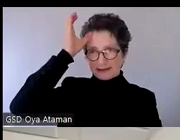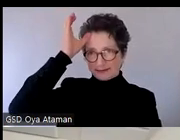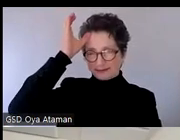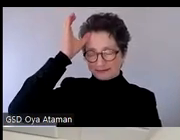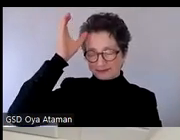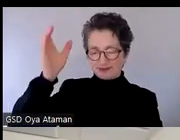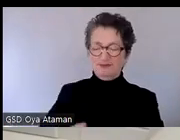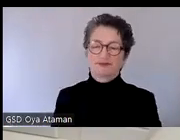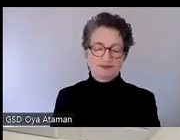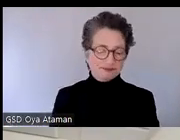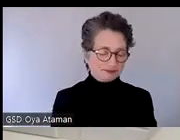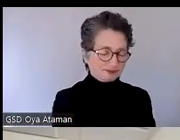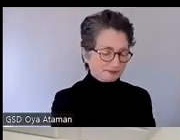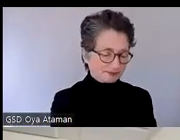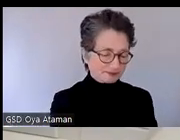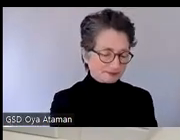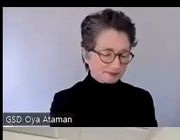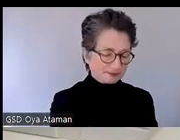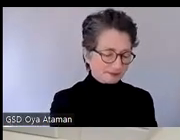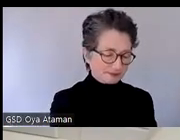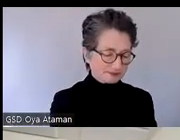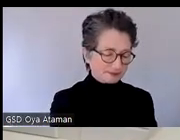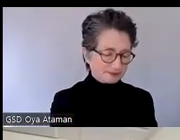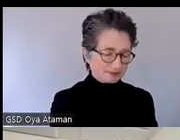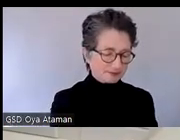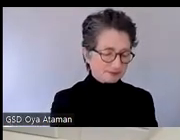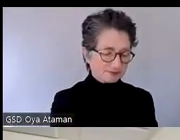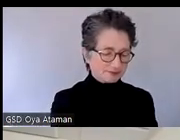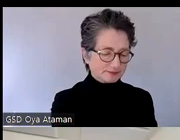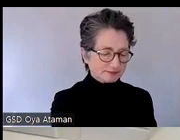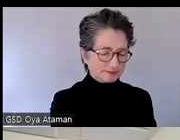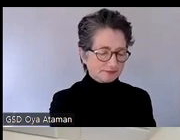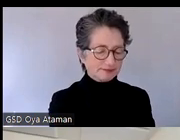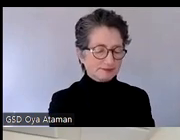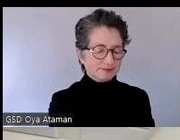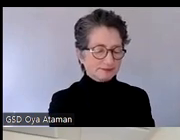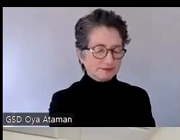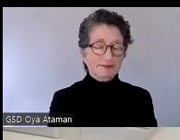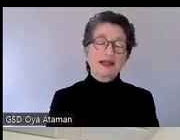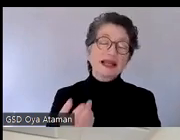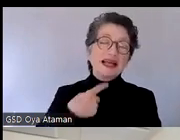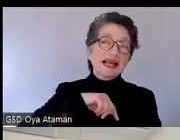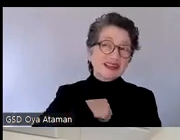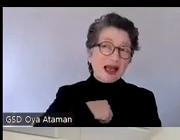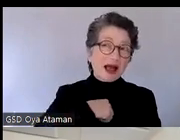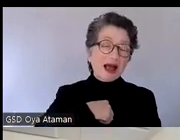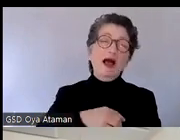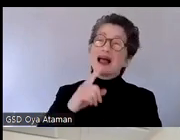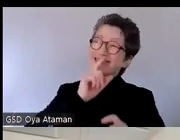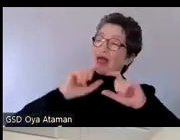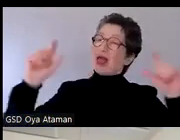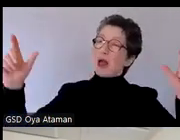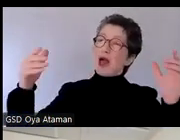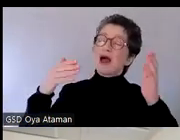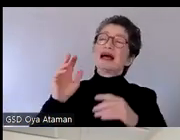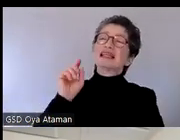Und wir sind sozusagen die eine zentrale Anlaufstelle, wenn es um digitale Barrierefreiheit geht und haben ganz